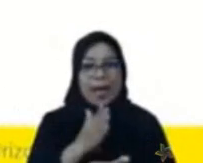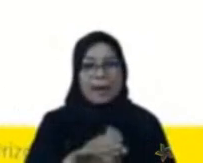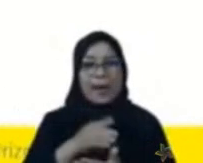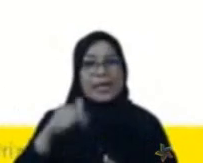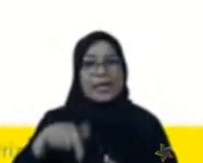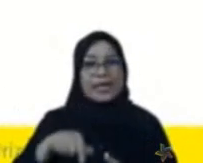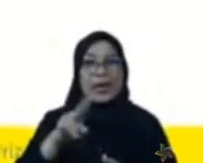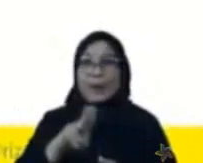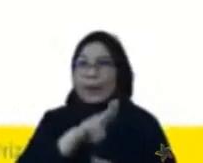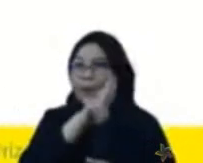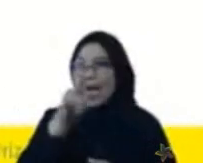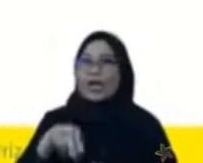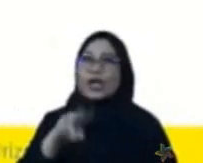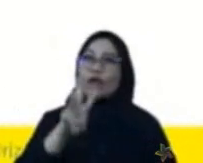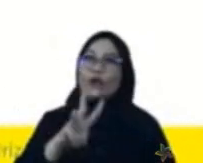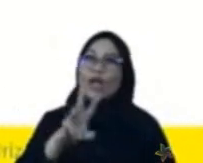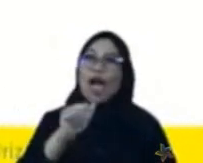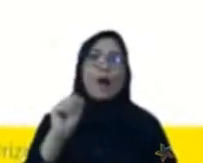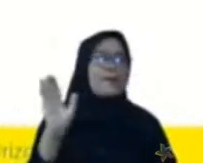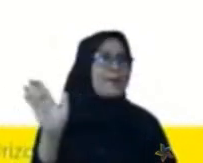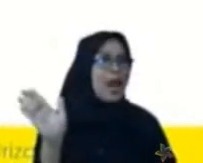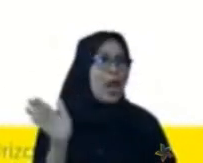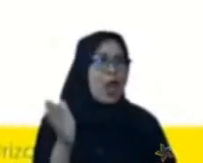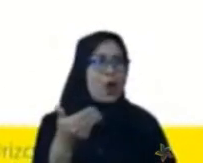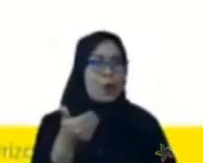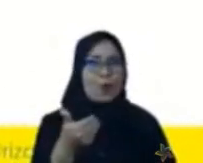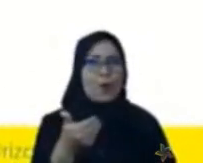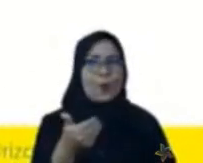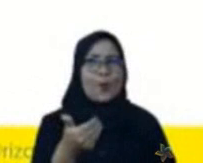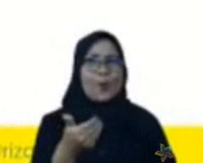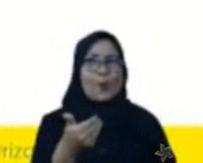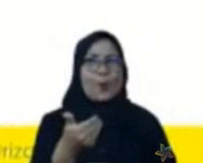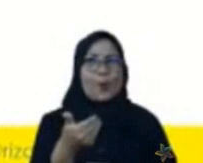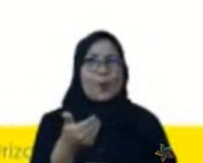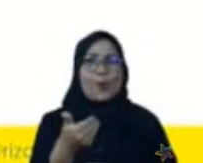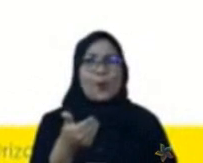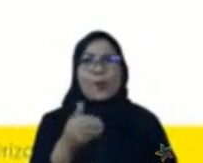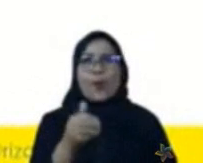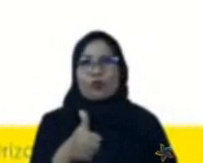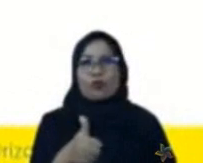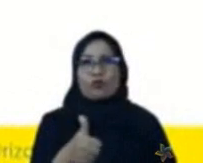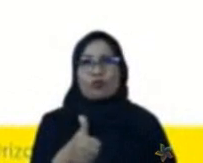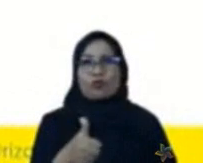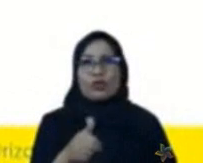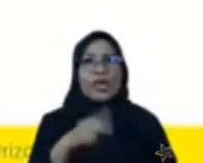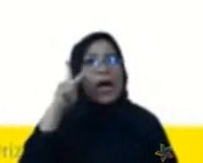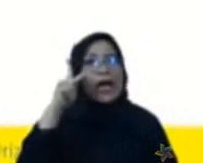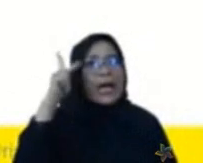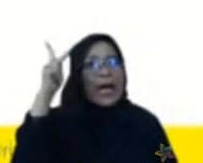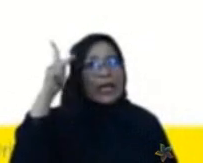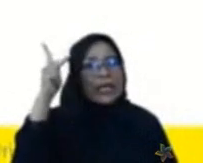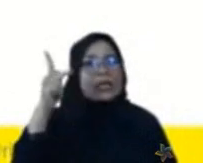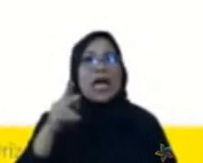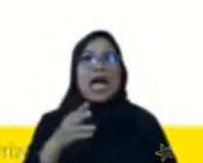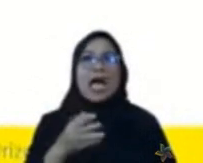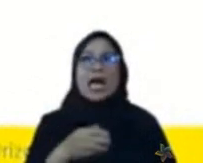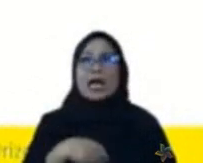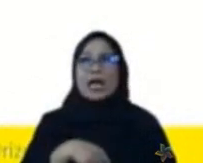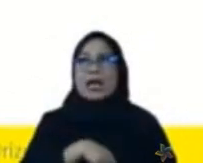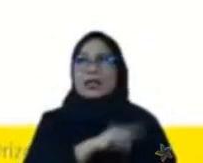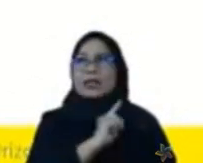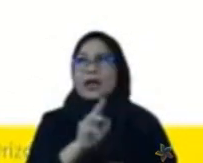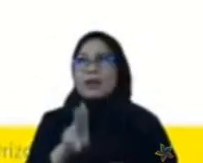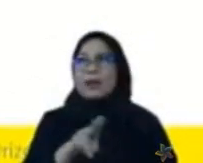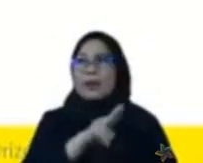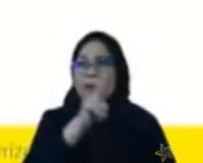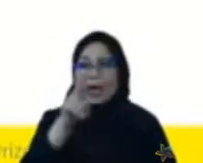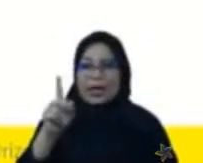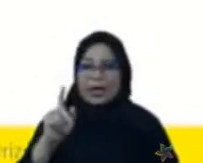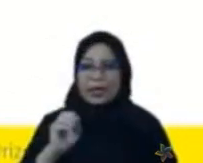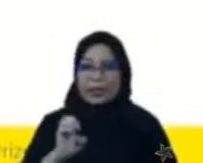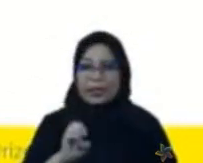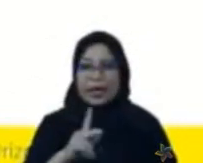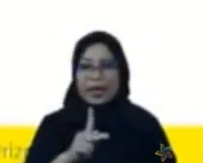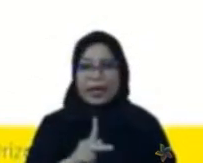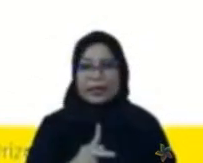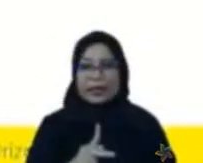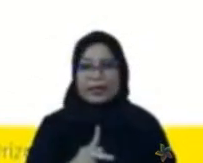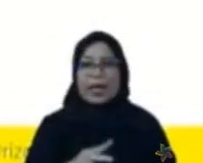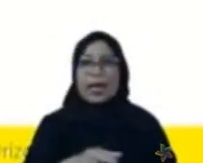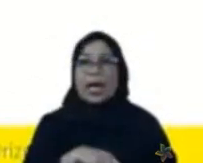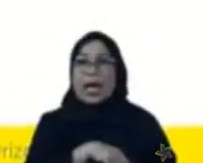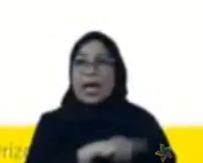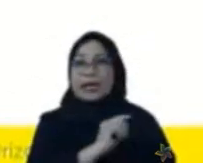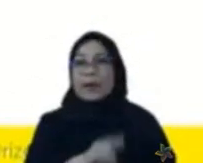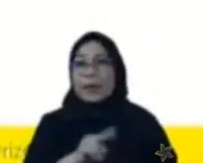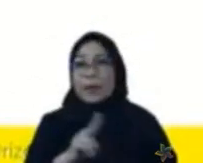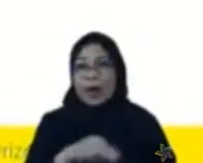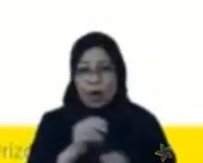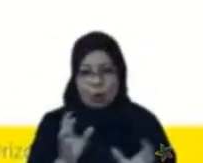belum maksimal dan masih kaku, belum variatif, hanya menggunakan teks dan hanya digunakan untuk menyampaikan materi dan pengumpulan